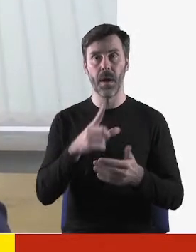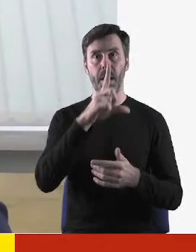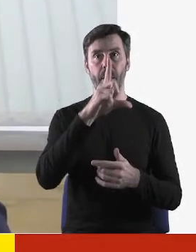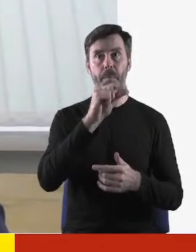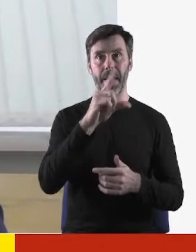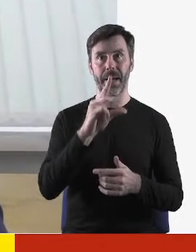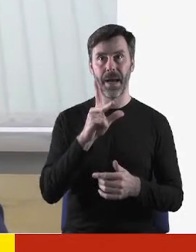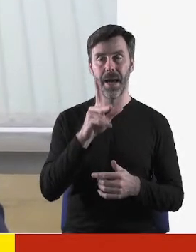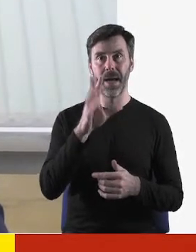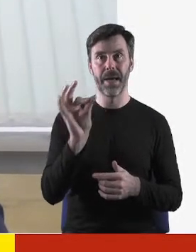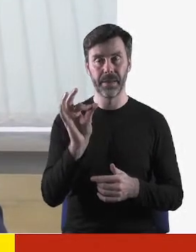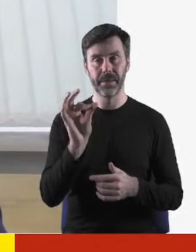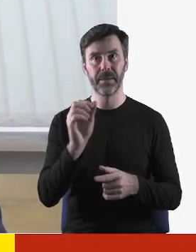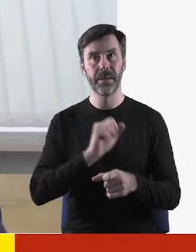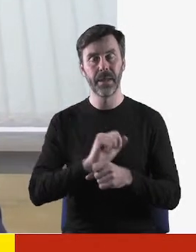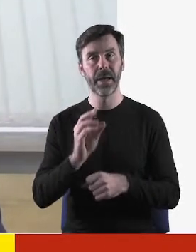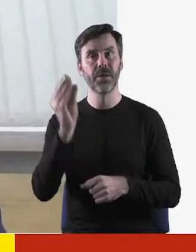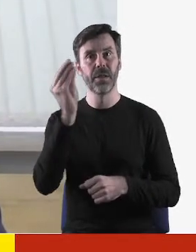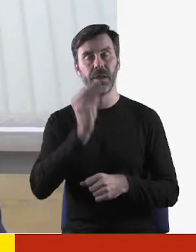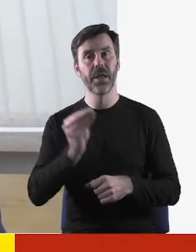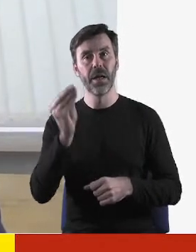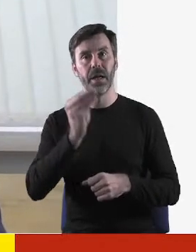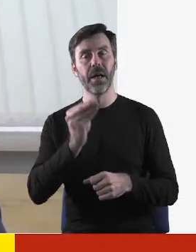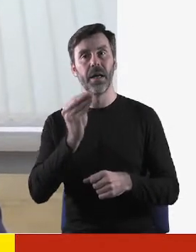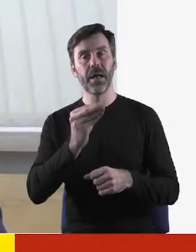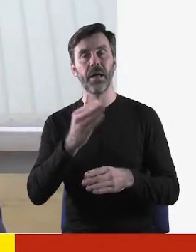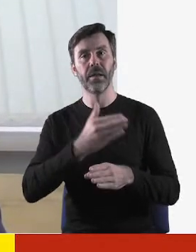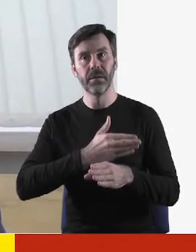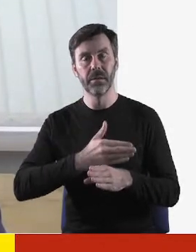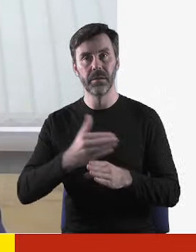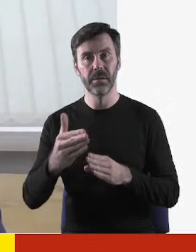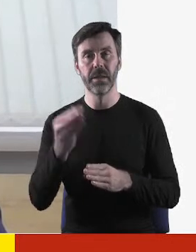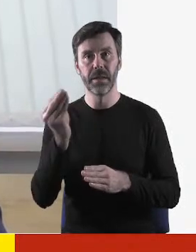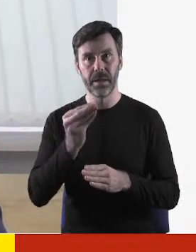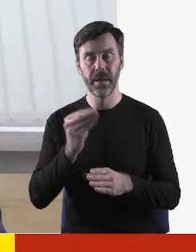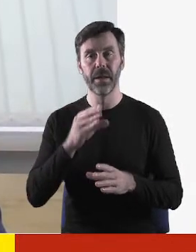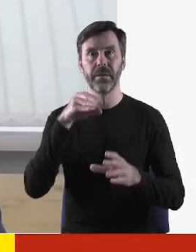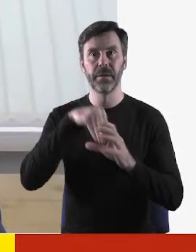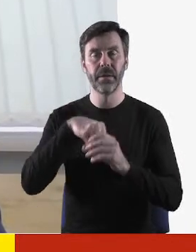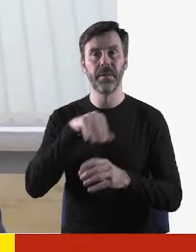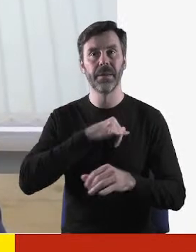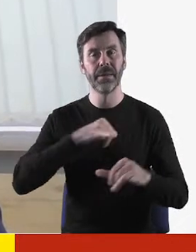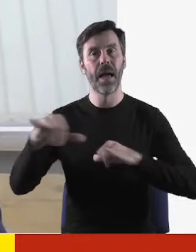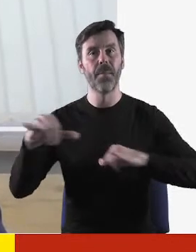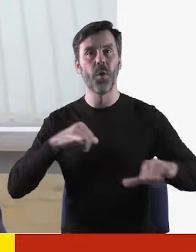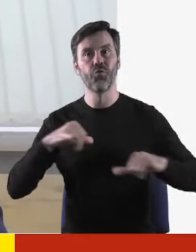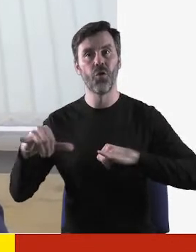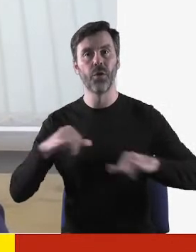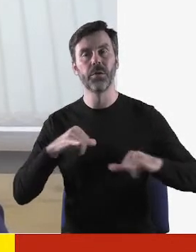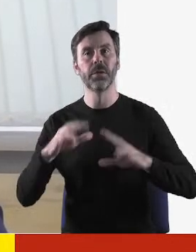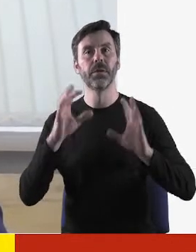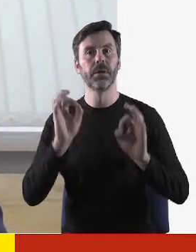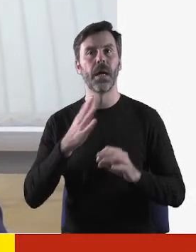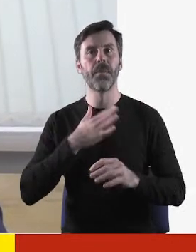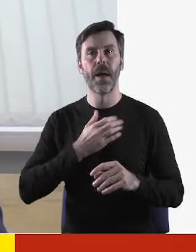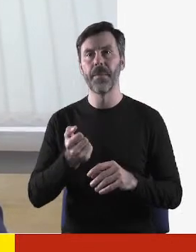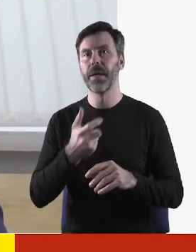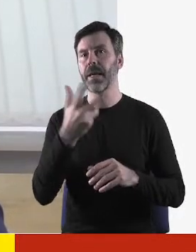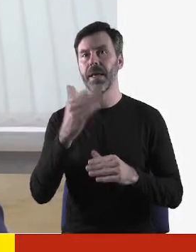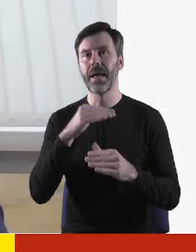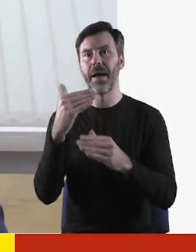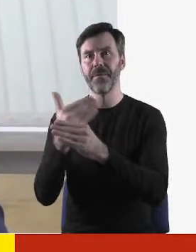gdzieś jeszcze przetrwał w takim kształcie samorządowym, bo pod tą nazwą dzisiaj mamy kilka firm, ale one są